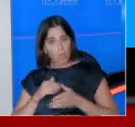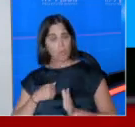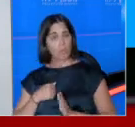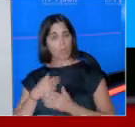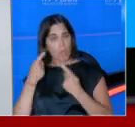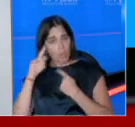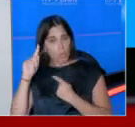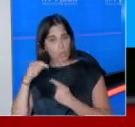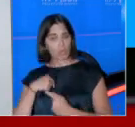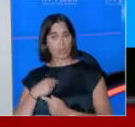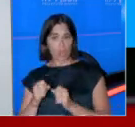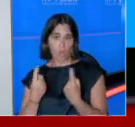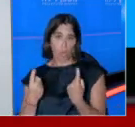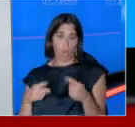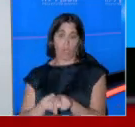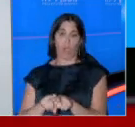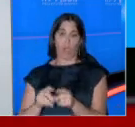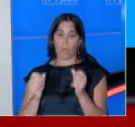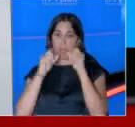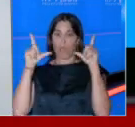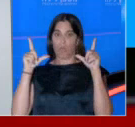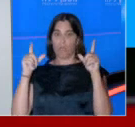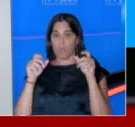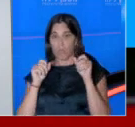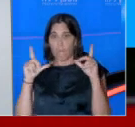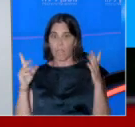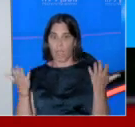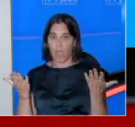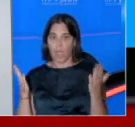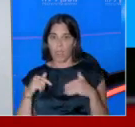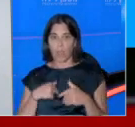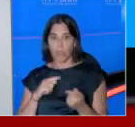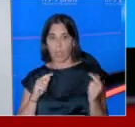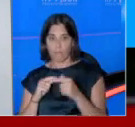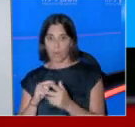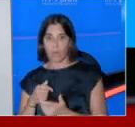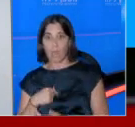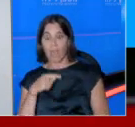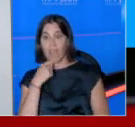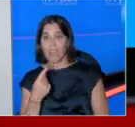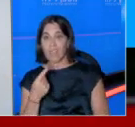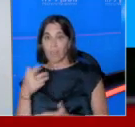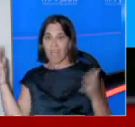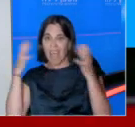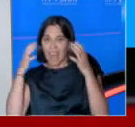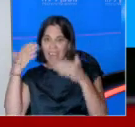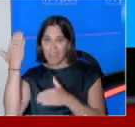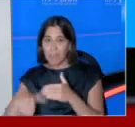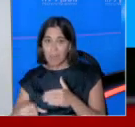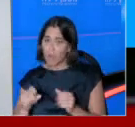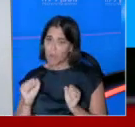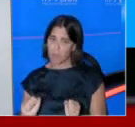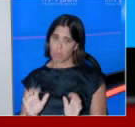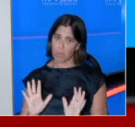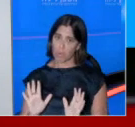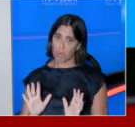הגיוניות כשזה קורה ככה פתאום בהפתעה, צריך להגיד גם מהכיוון הזה. אתה אומר הלחצים אולי נגמרו, אבל אני לא בטוחה.